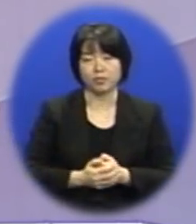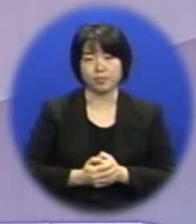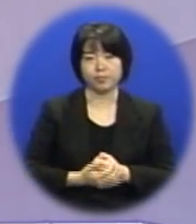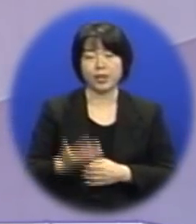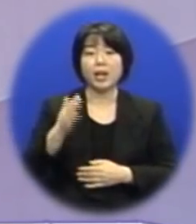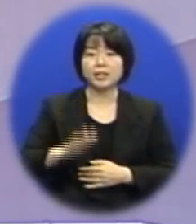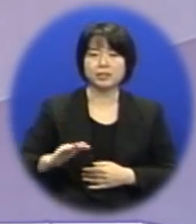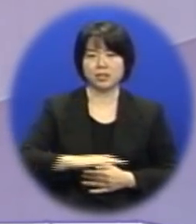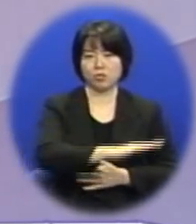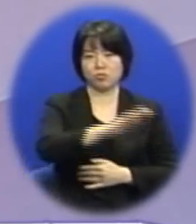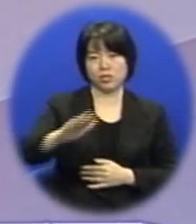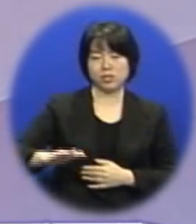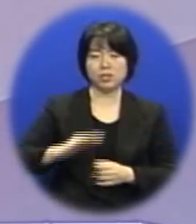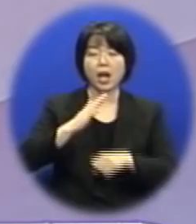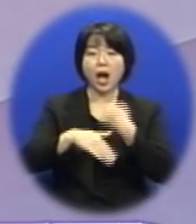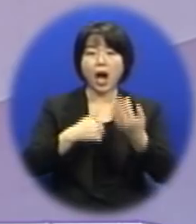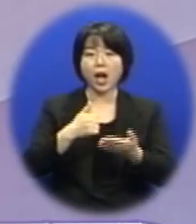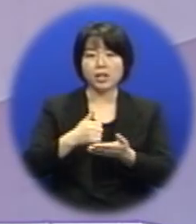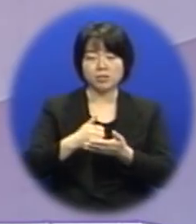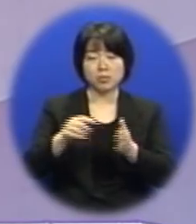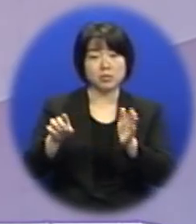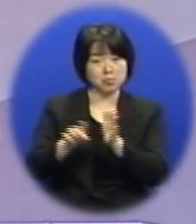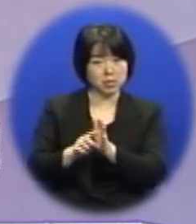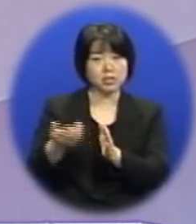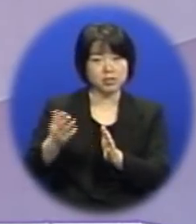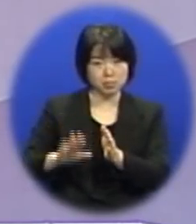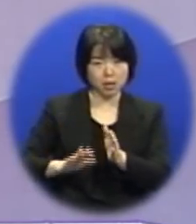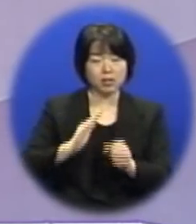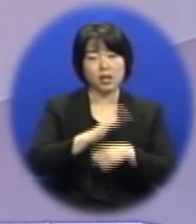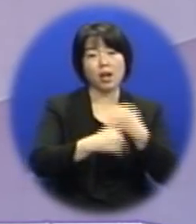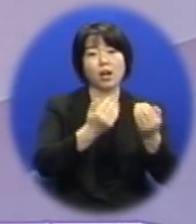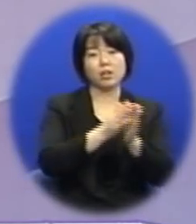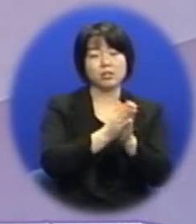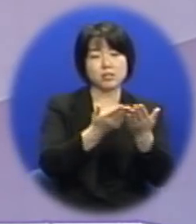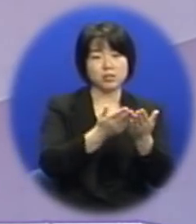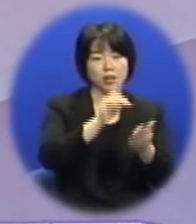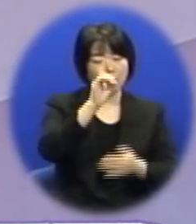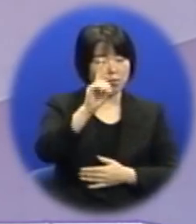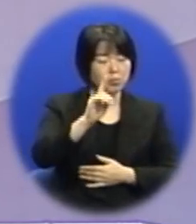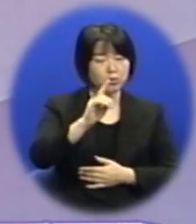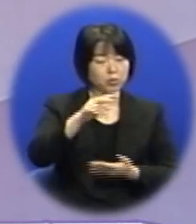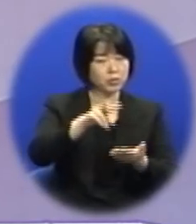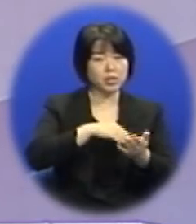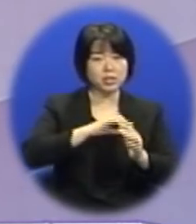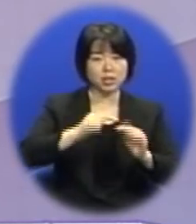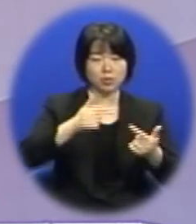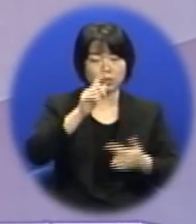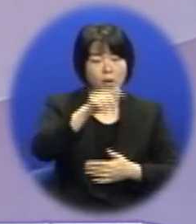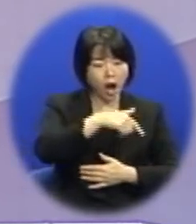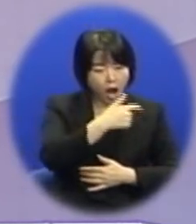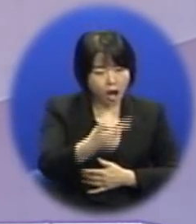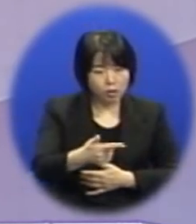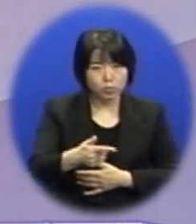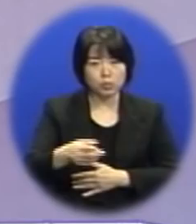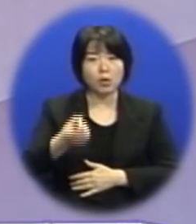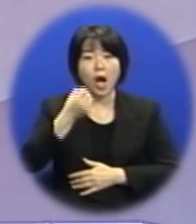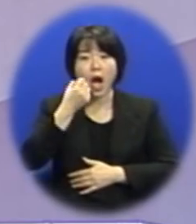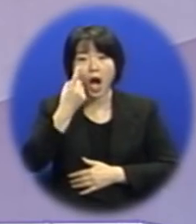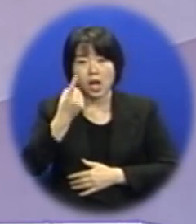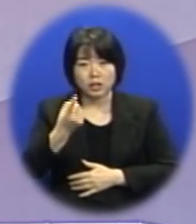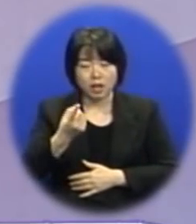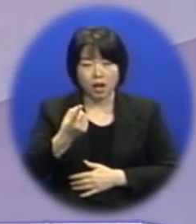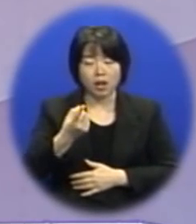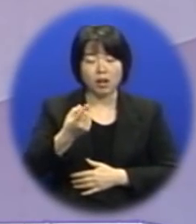근데 우리는 하나님을 그렇게 믿는다면서도요, 성경 한 번도 안 읽고 하루를, 한 주간을, 한 달을 그렇게